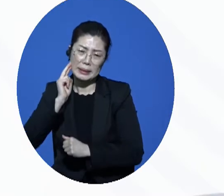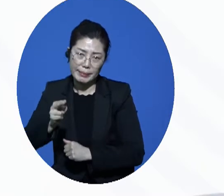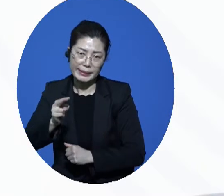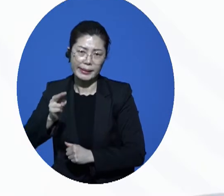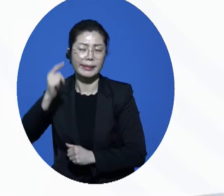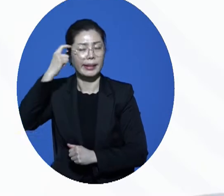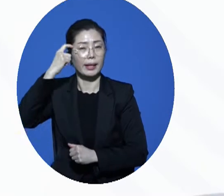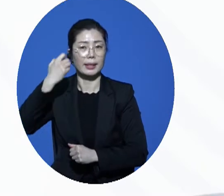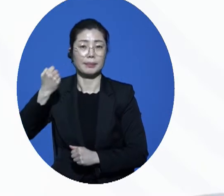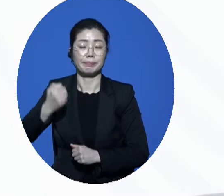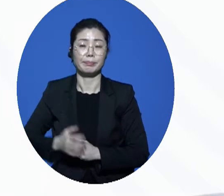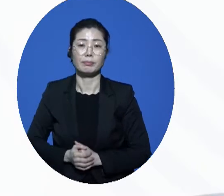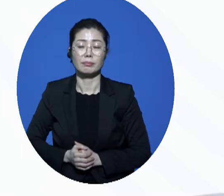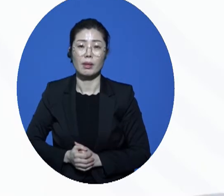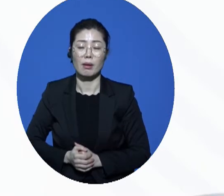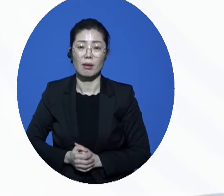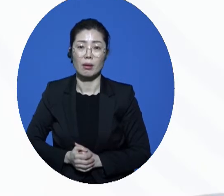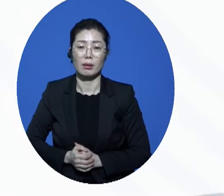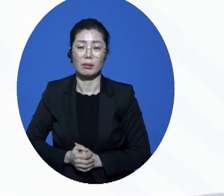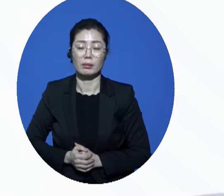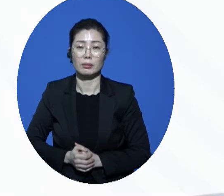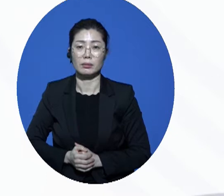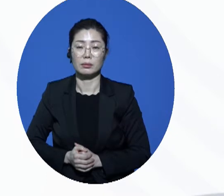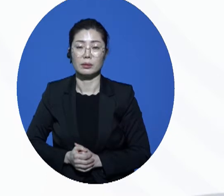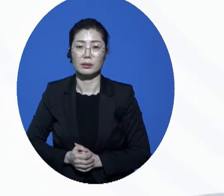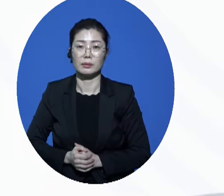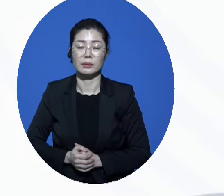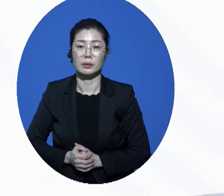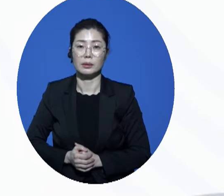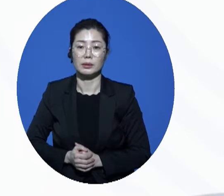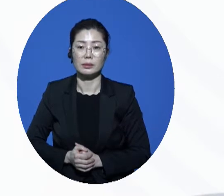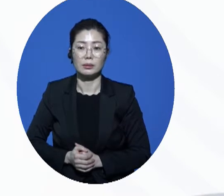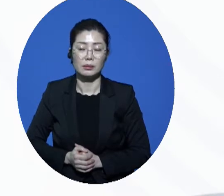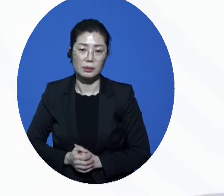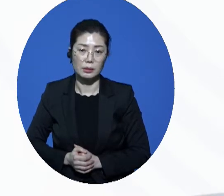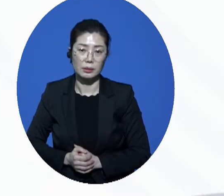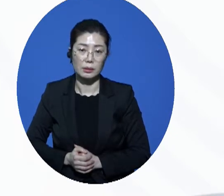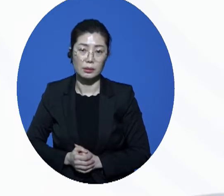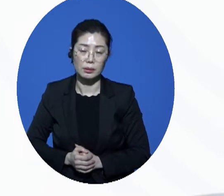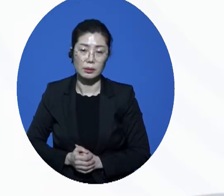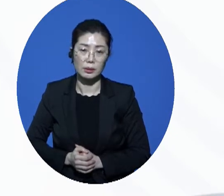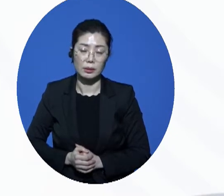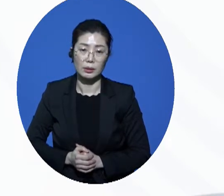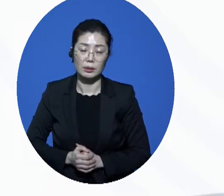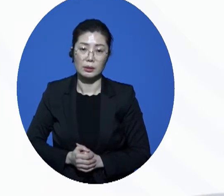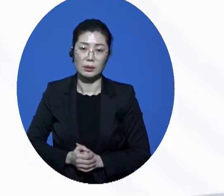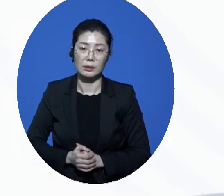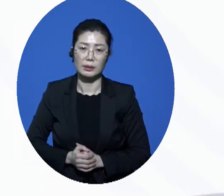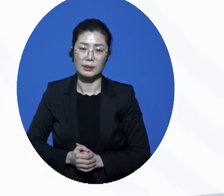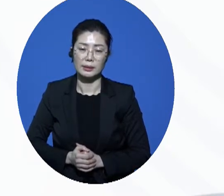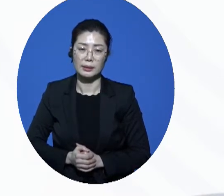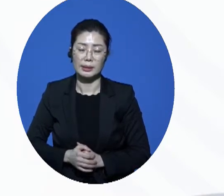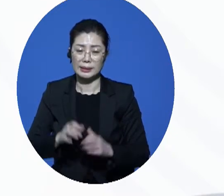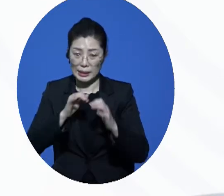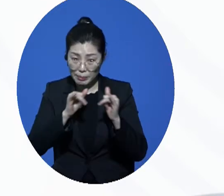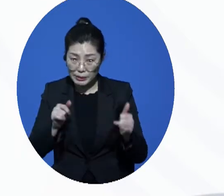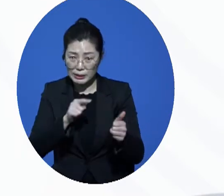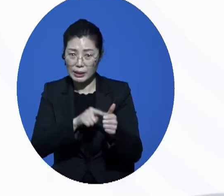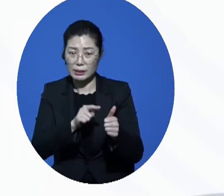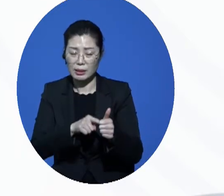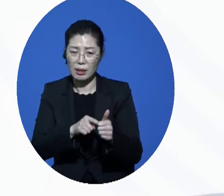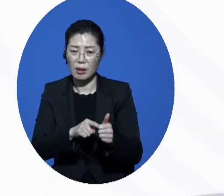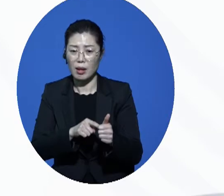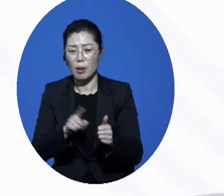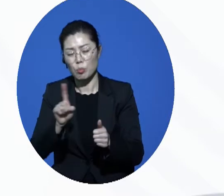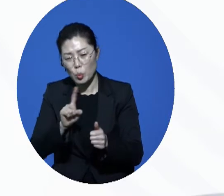듭니다. 한 영국의 응답자는 이런 이야기를 했습니다. 우생학적 프로그램으로 인하여서 은밀하게 사람들에게 어떤